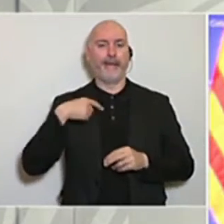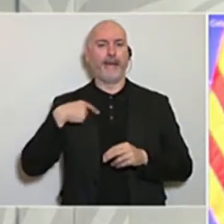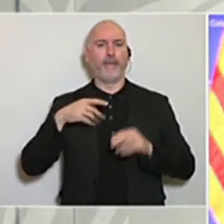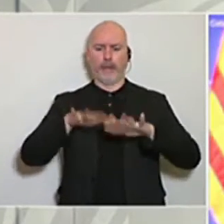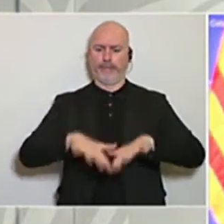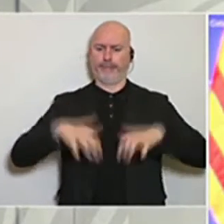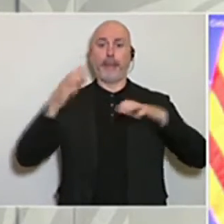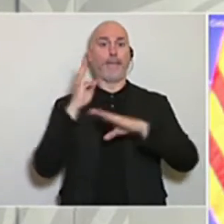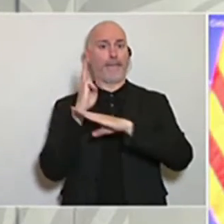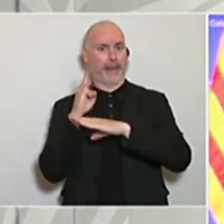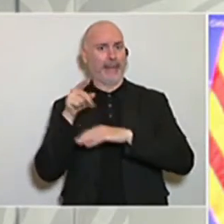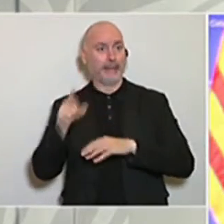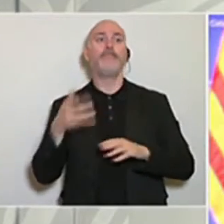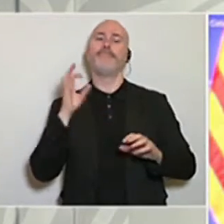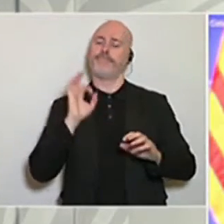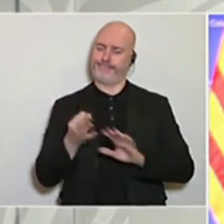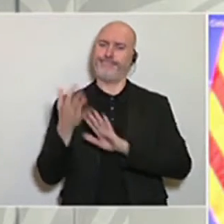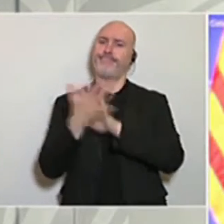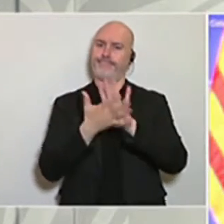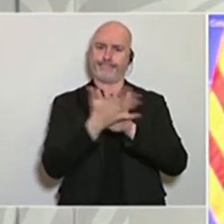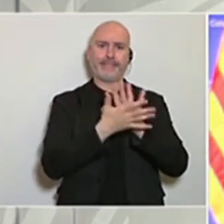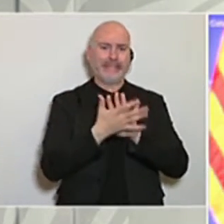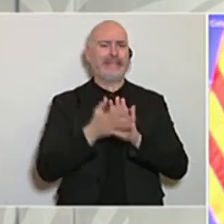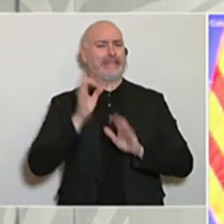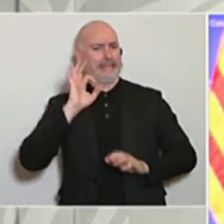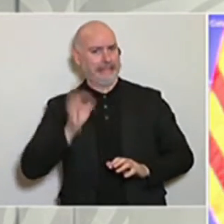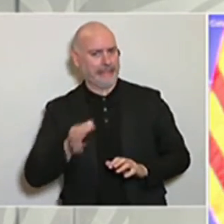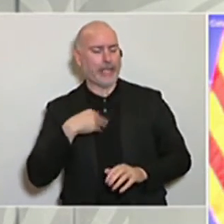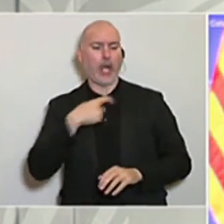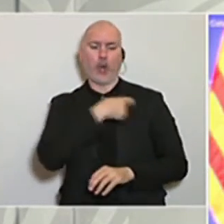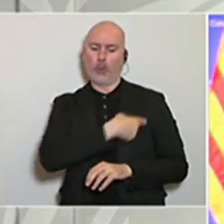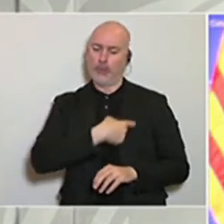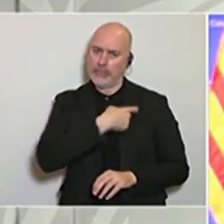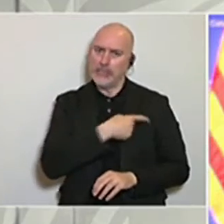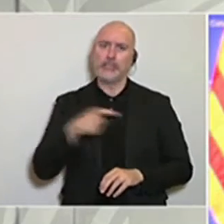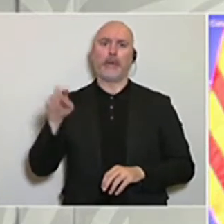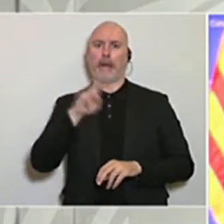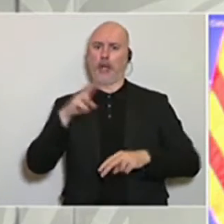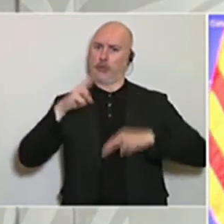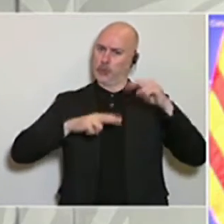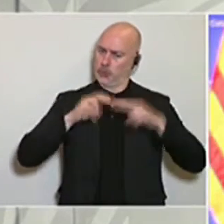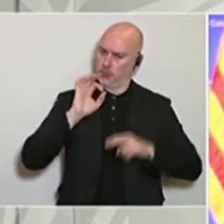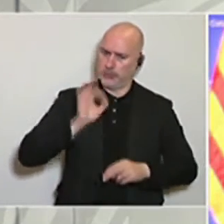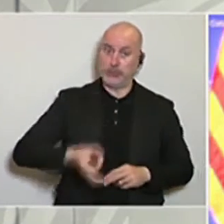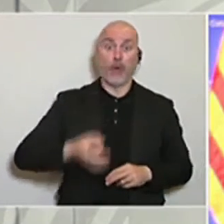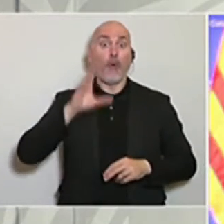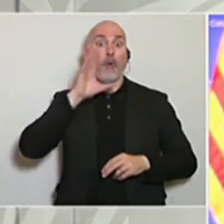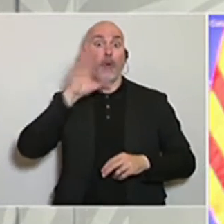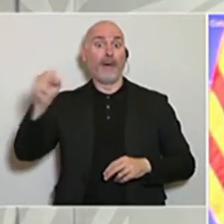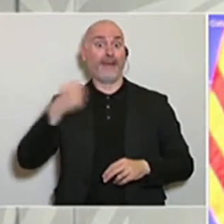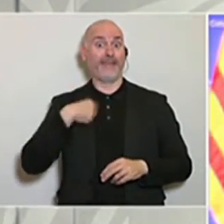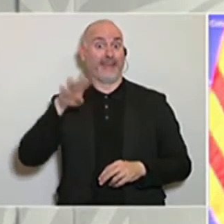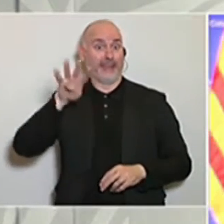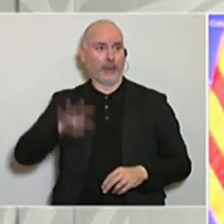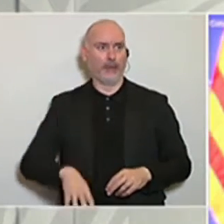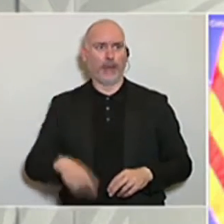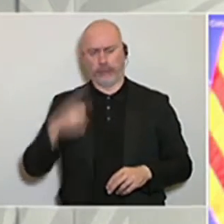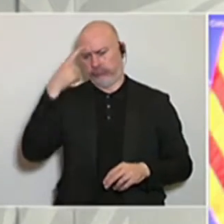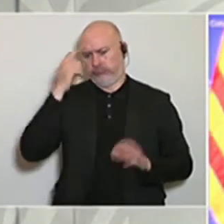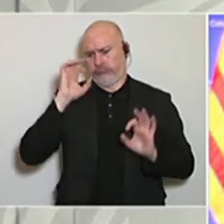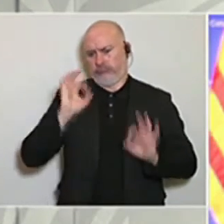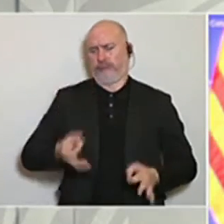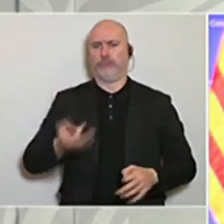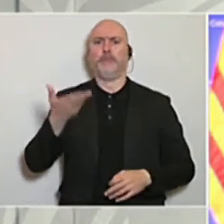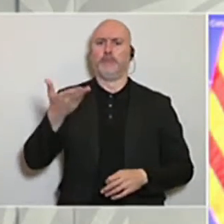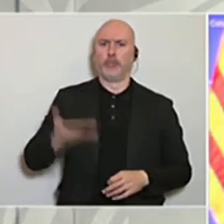Parlament, es va parlar de la necessitat de constituir aquesta comissió i, òbviament, des del govern de Catalunya entenem que és important el joc,